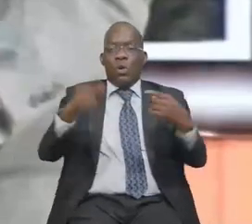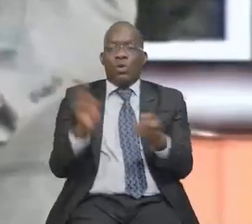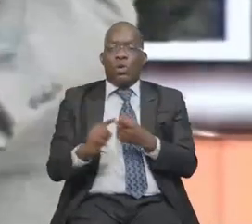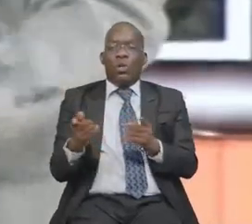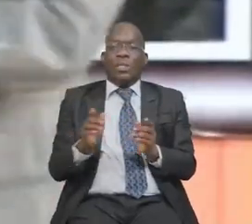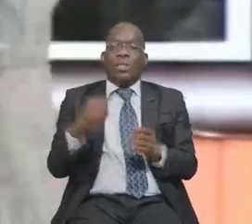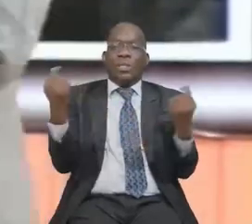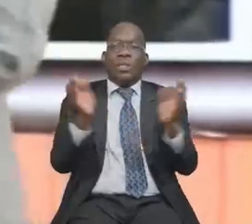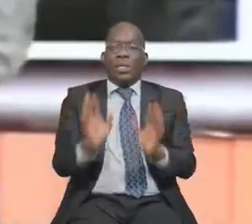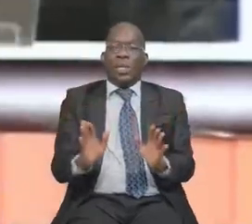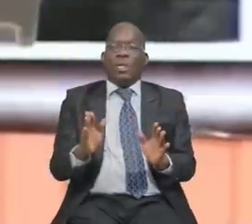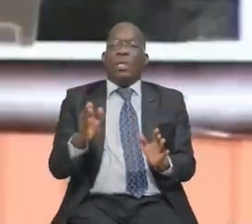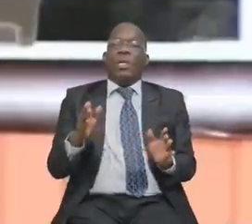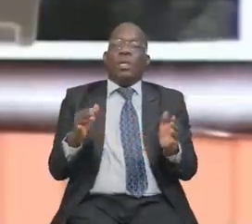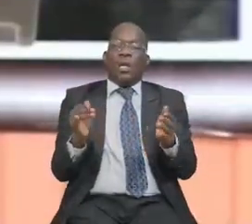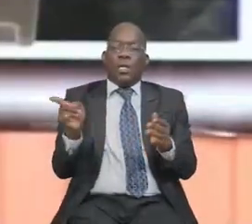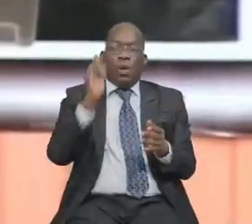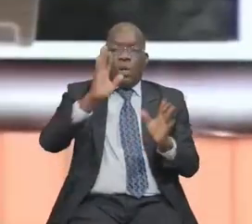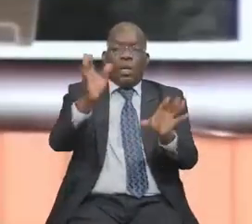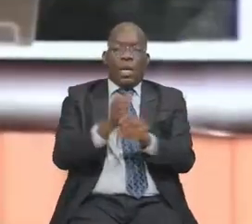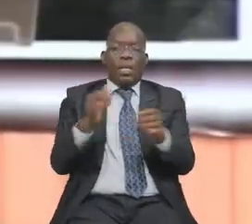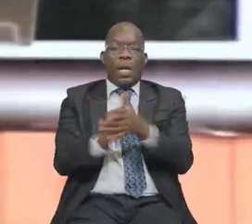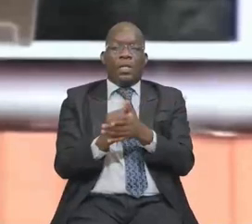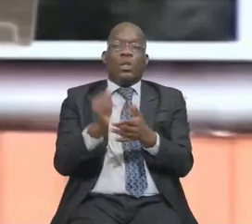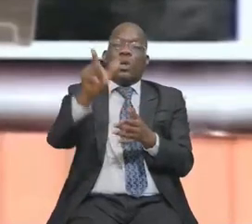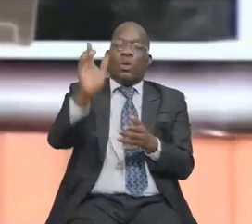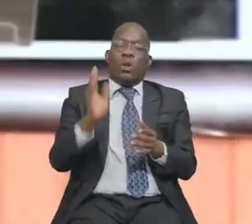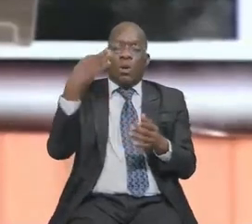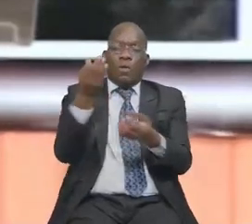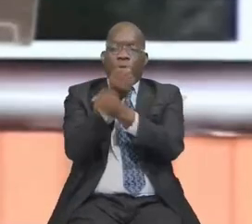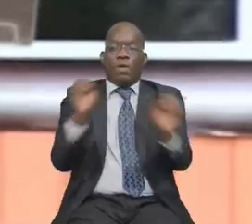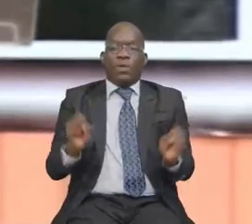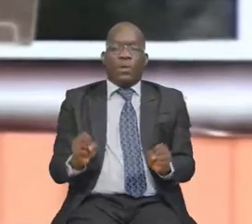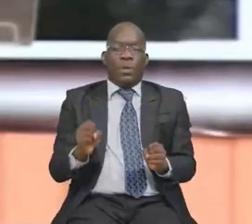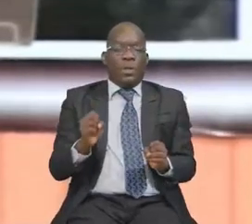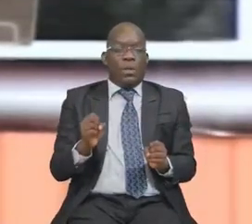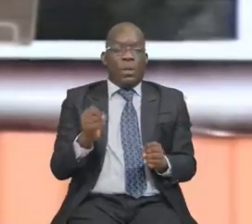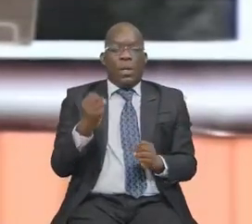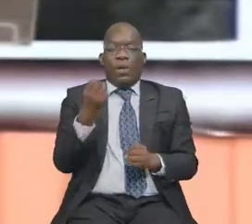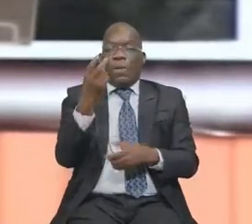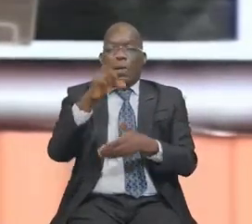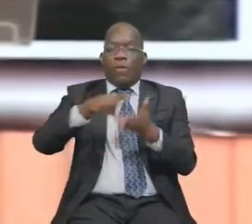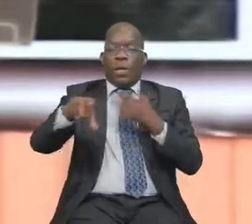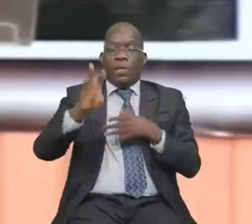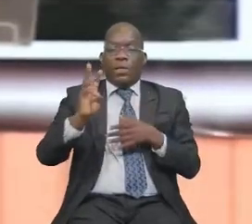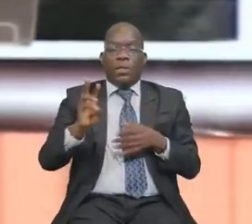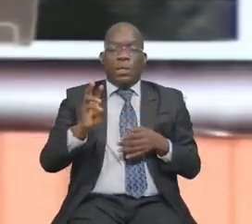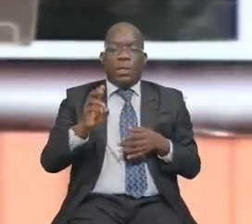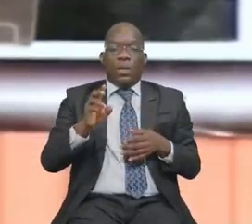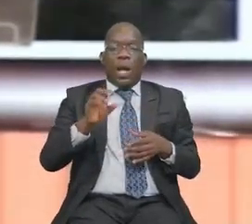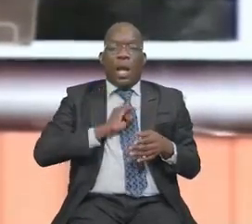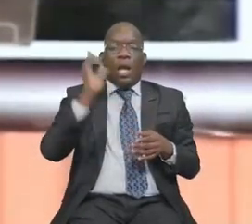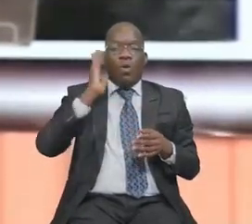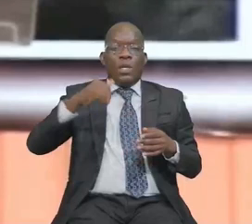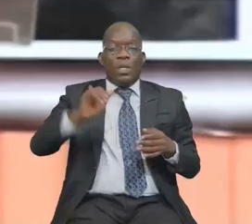salut. Voyons ce verset 37. Ainsi parle le Seigneur l'Éternel. Voici encore sur quoi je me